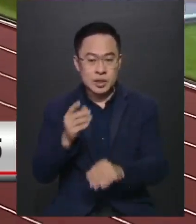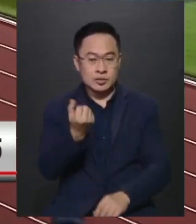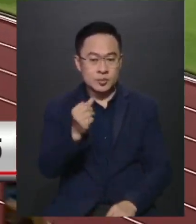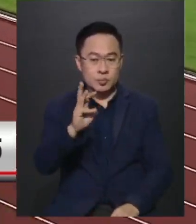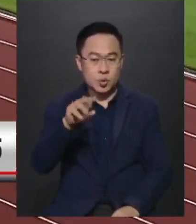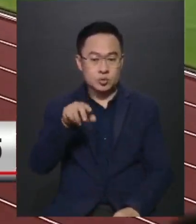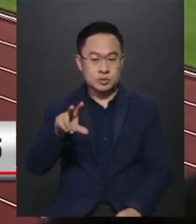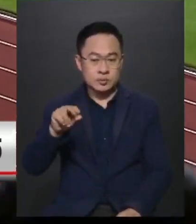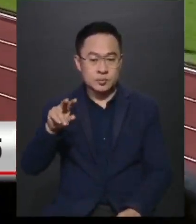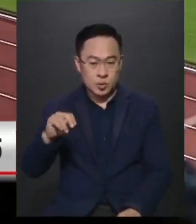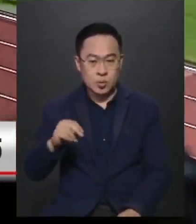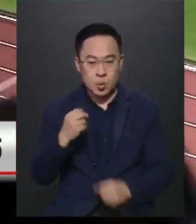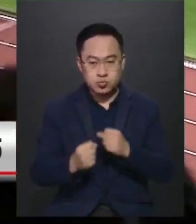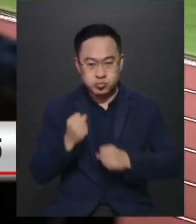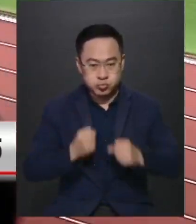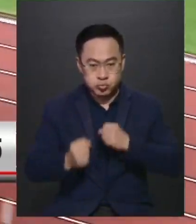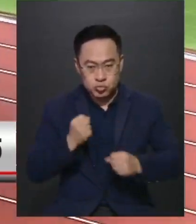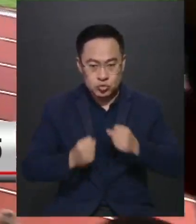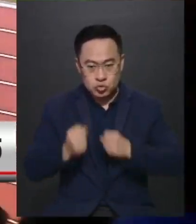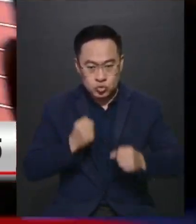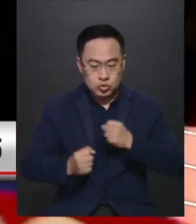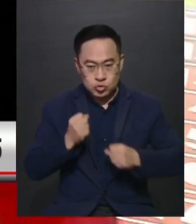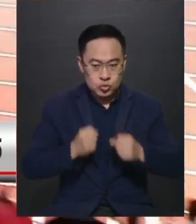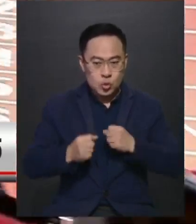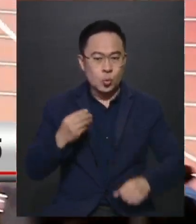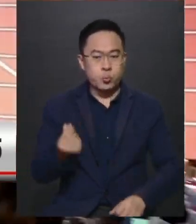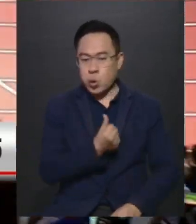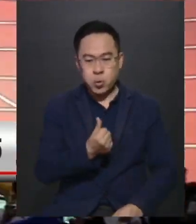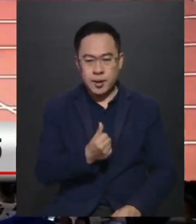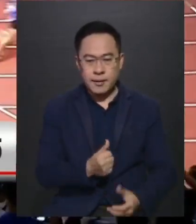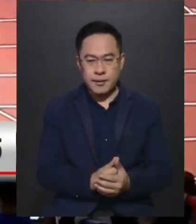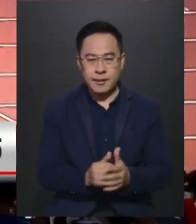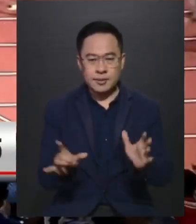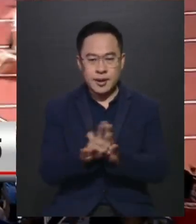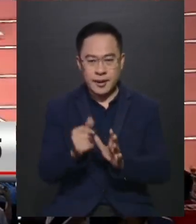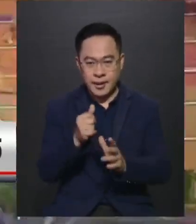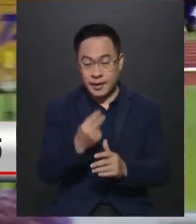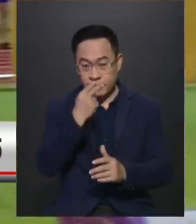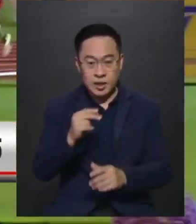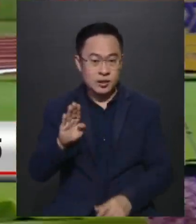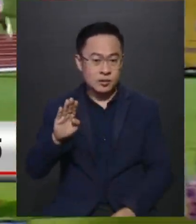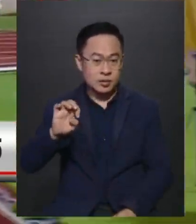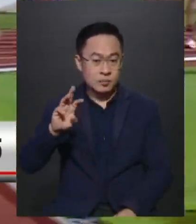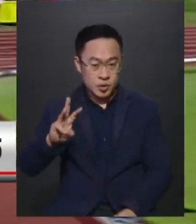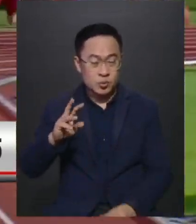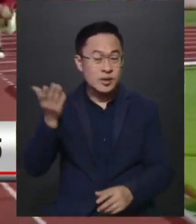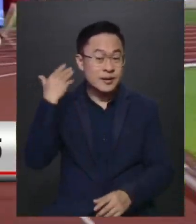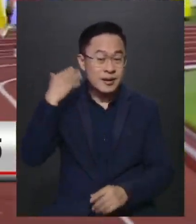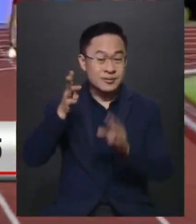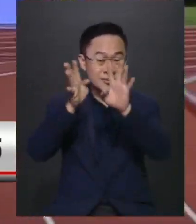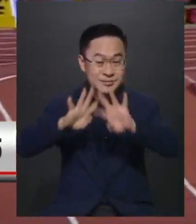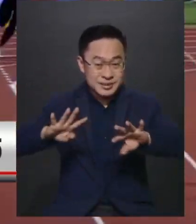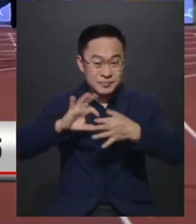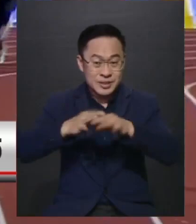งครับแต่ว่าคุ้มค่ามาก เนี่ยแล้วมันก็เป็นภาพที่น่ายินดีมากนะคะเพราะว่าเราเห็นแล้วว่าบิวเนี่ยเกิดปัญหาการบาดเจ็บมาก่อน